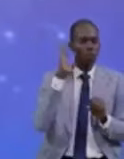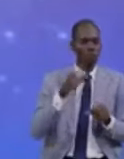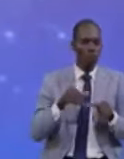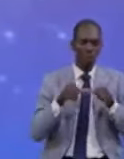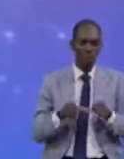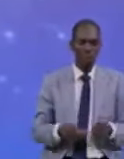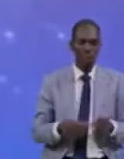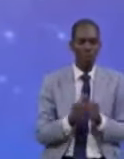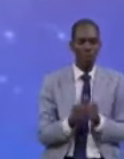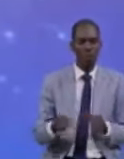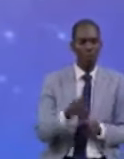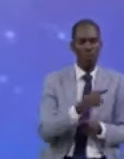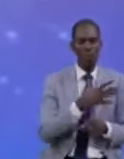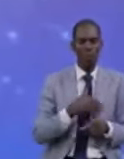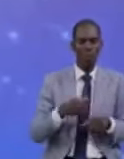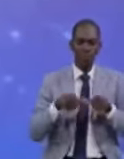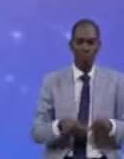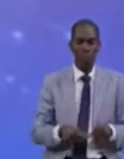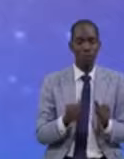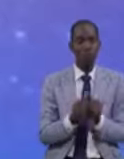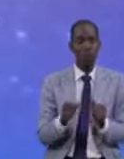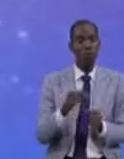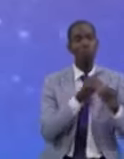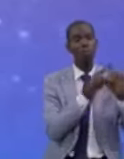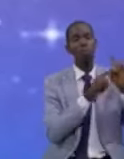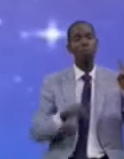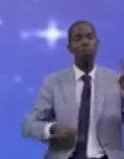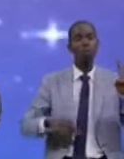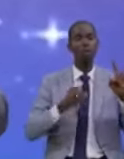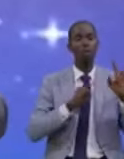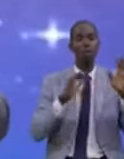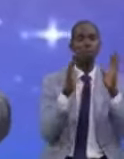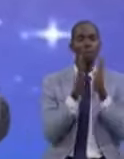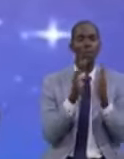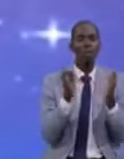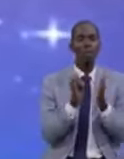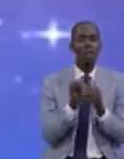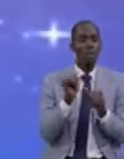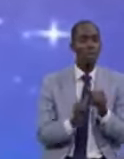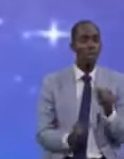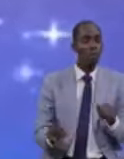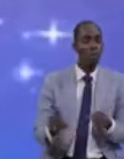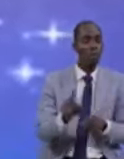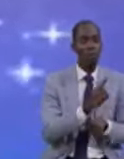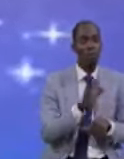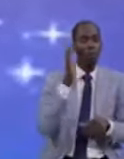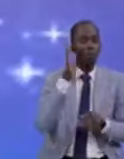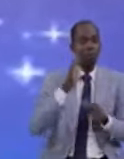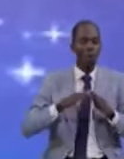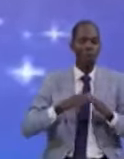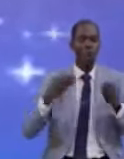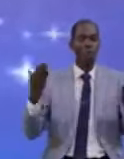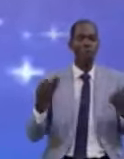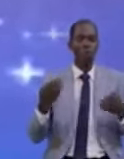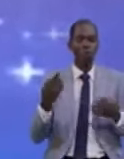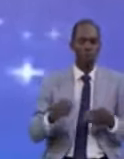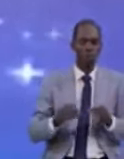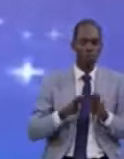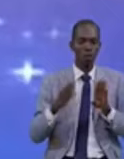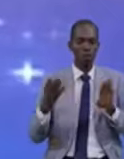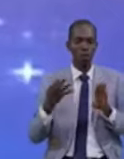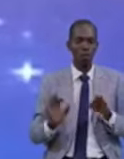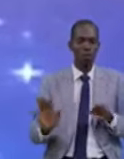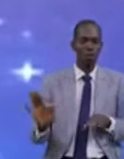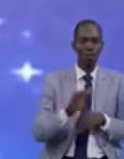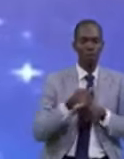reste avec eux seigneur je prie que Ch ouvre les portes de leur cœur maintenant